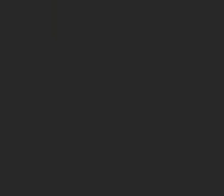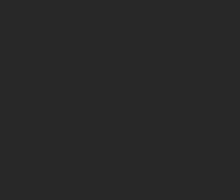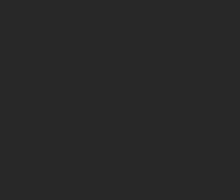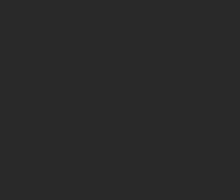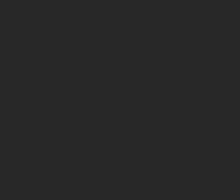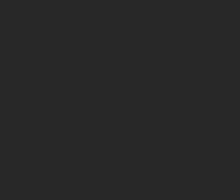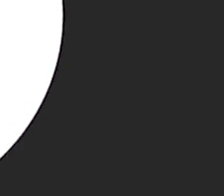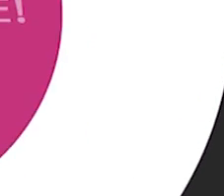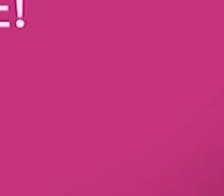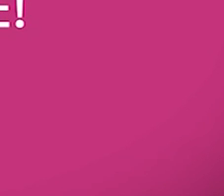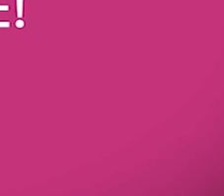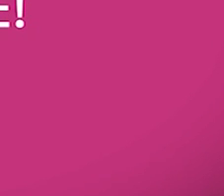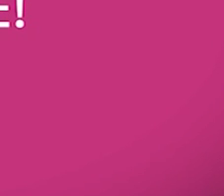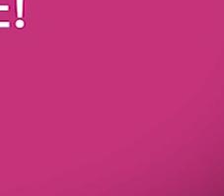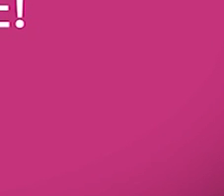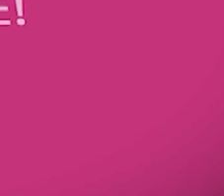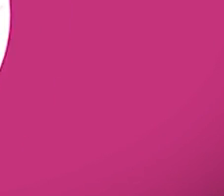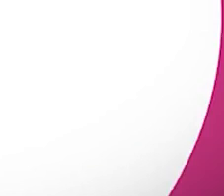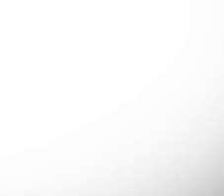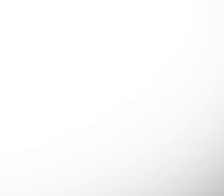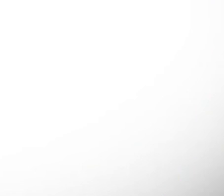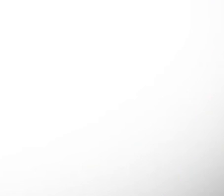Re, viss ēters ir te!